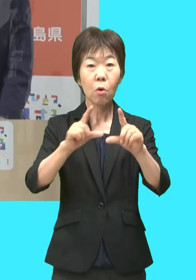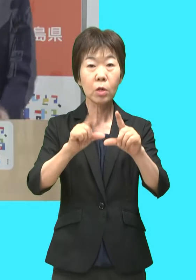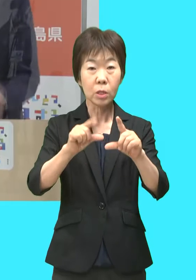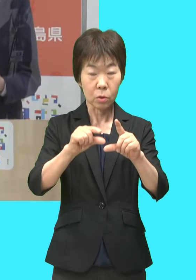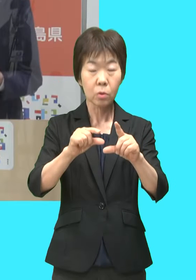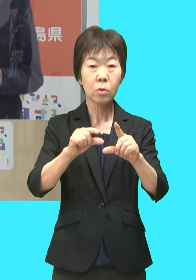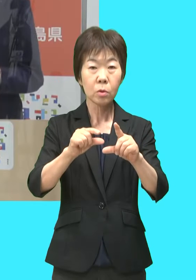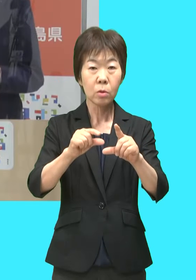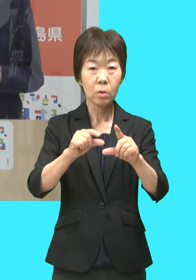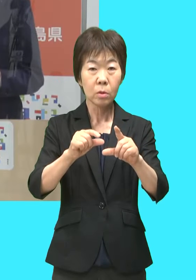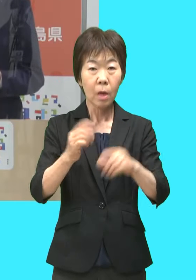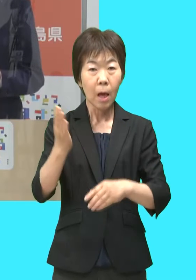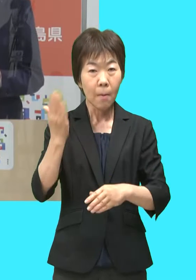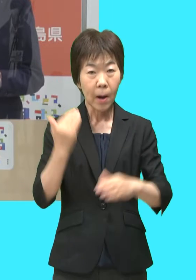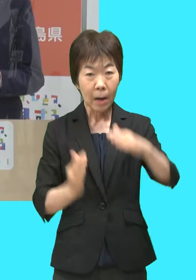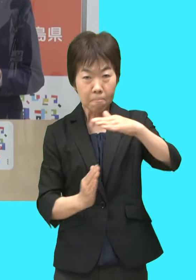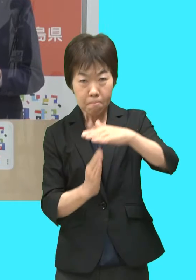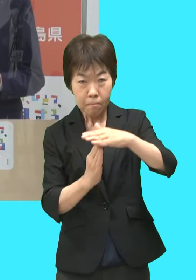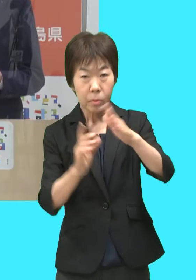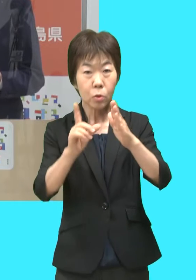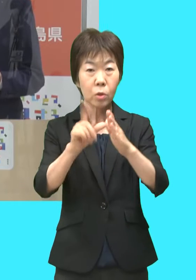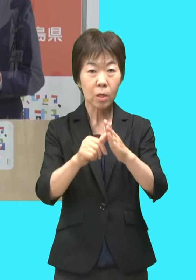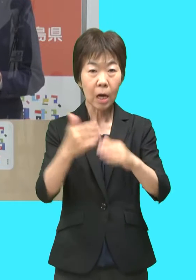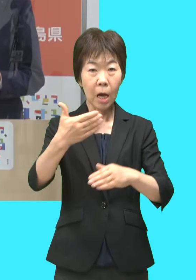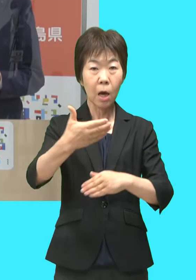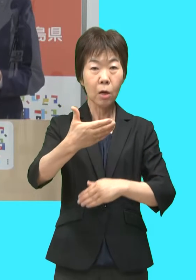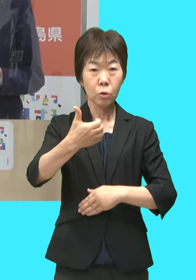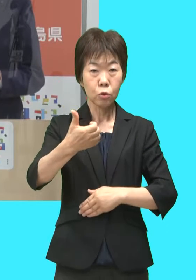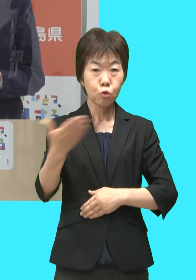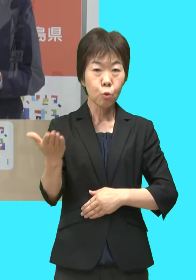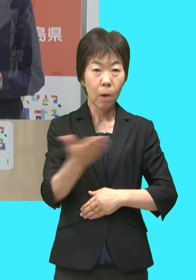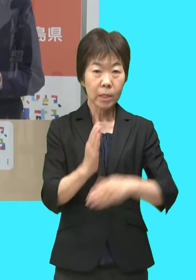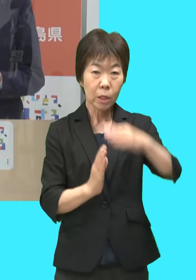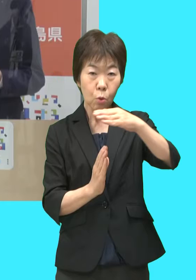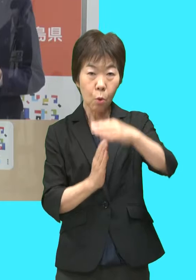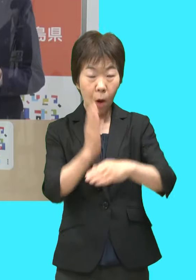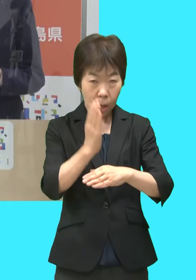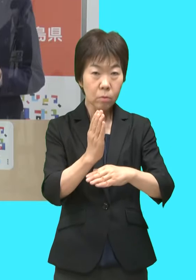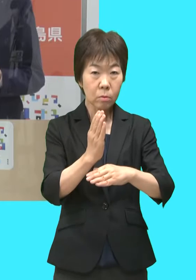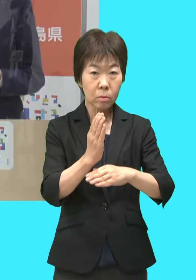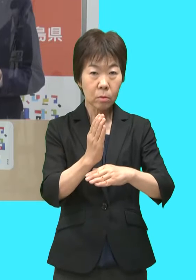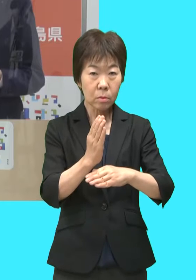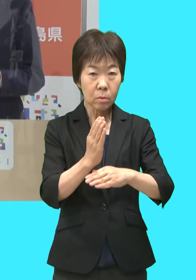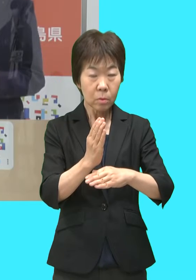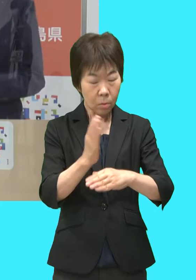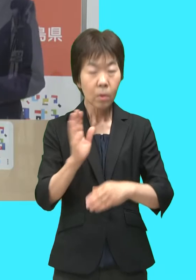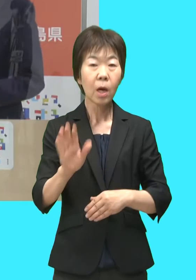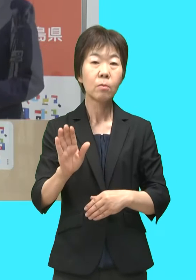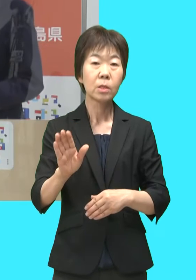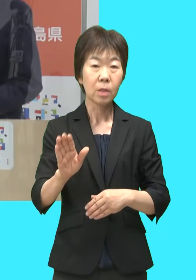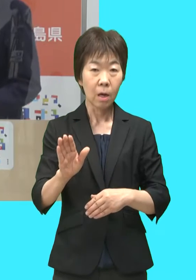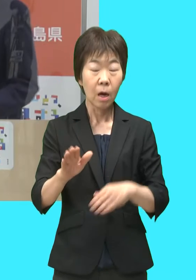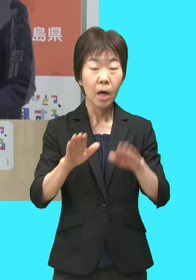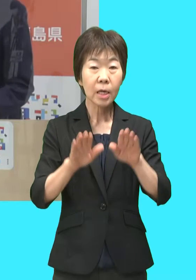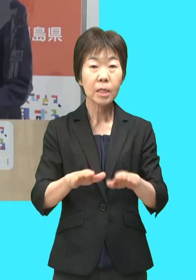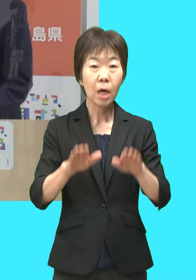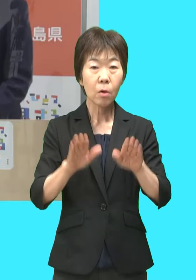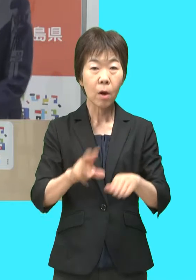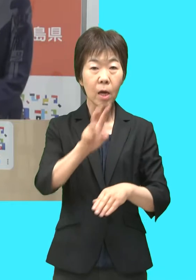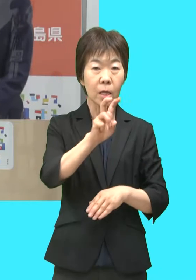ますが、一時期は 90% を超えるという異常な数値でありましたが、現在